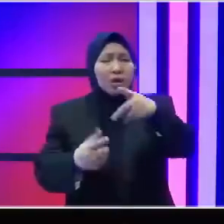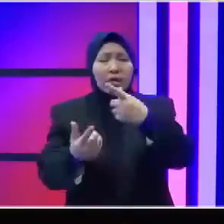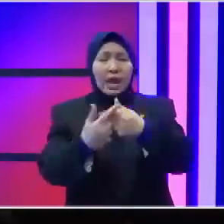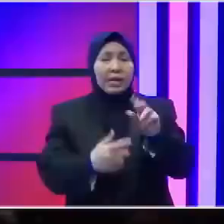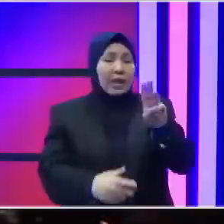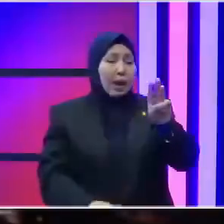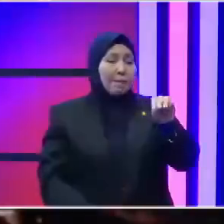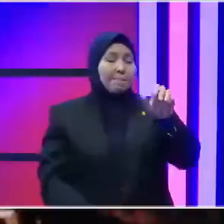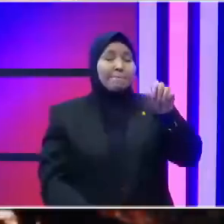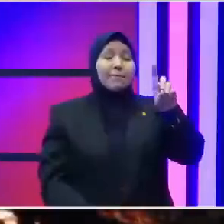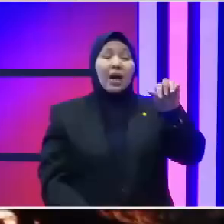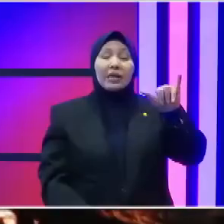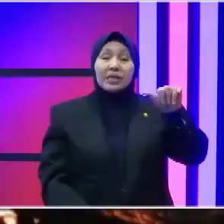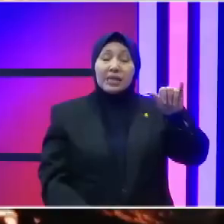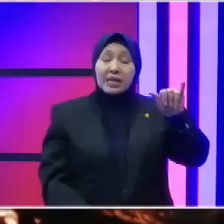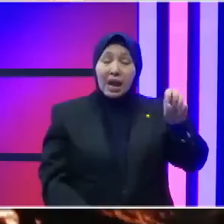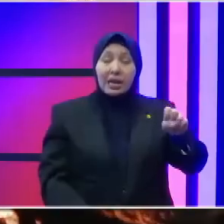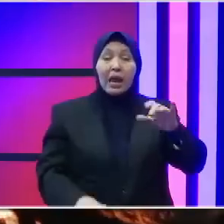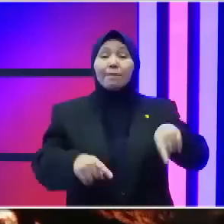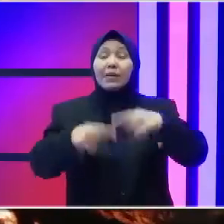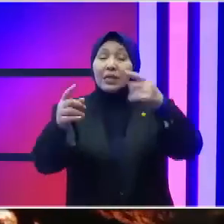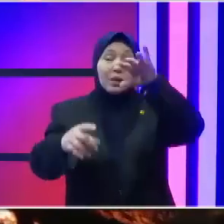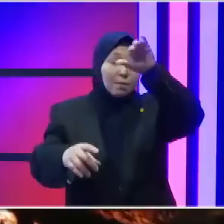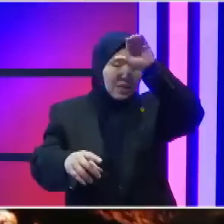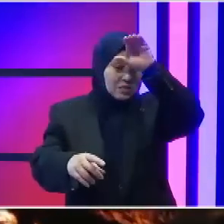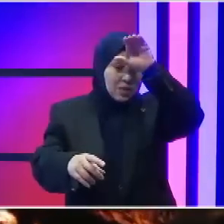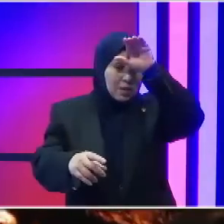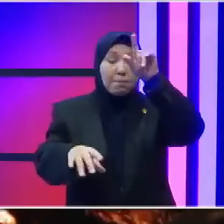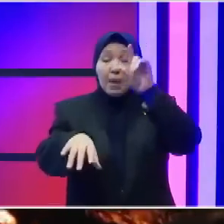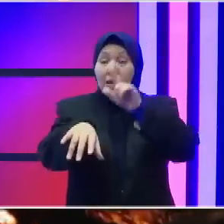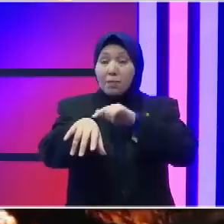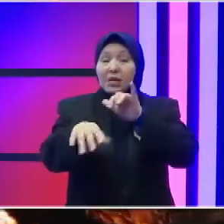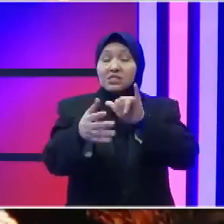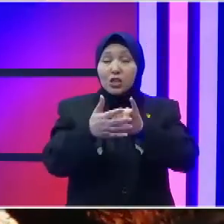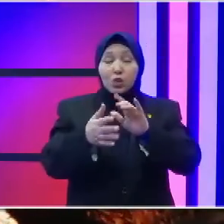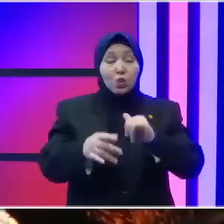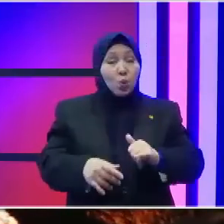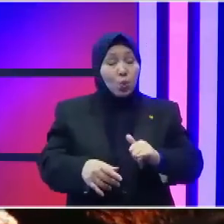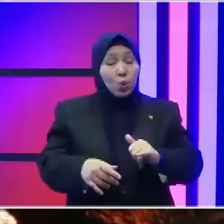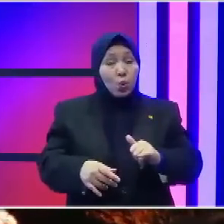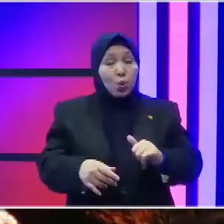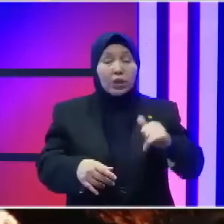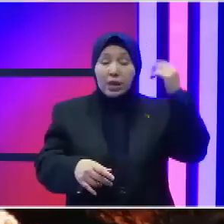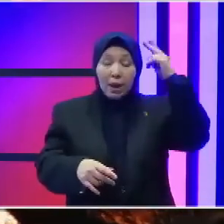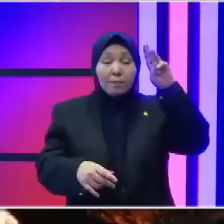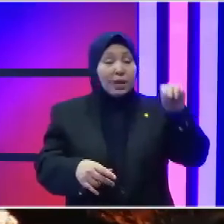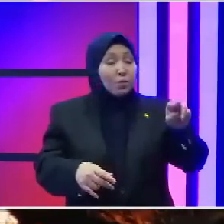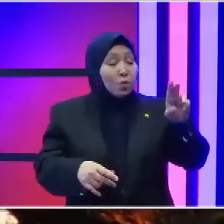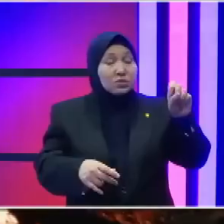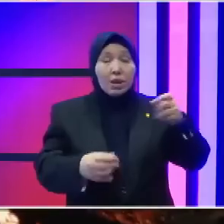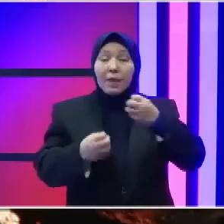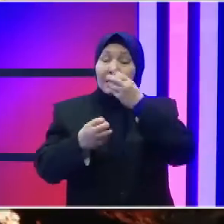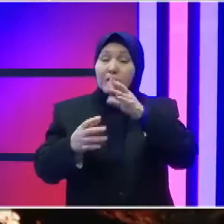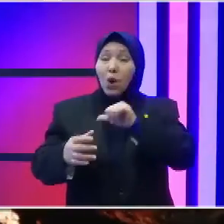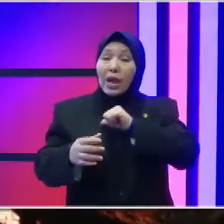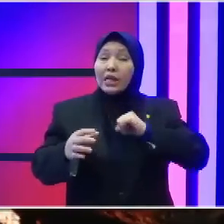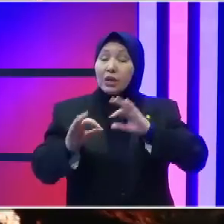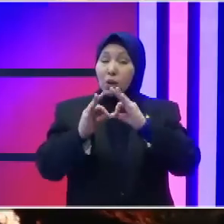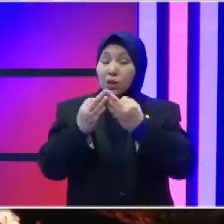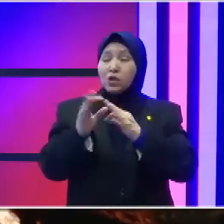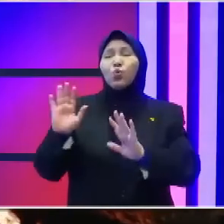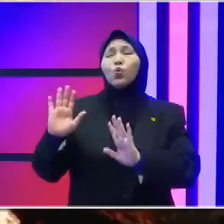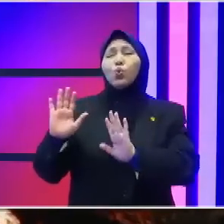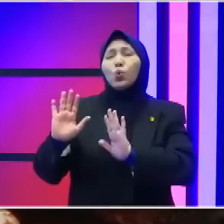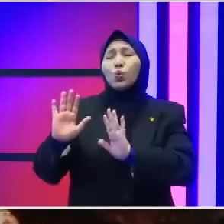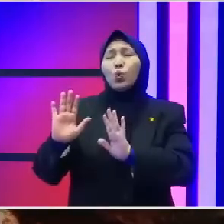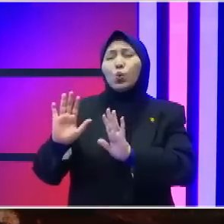Madian pergi ke Mesir itu, maka pada waktu itu beliau menyatakan kepada ahli keluarganya,